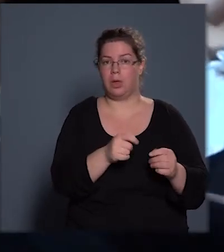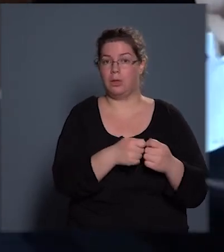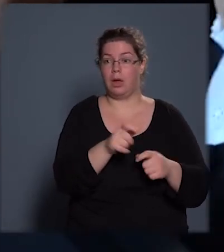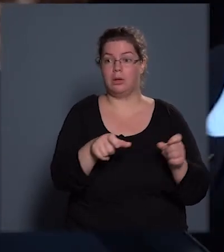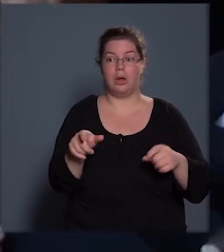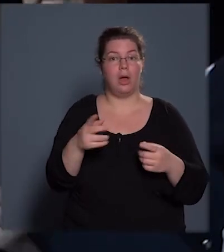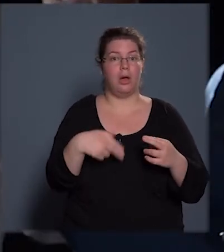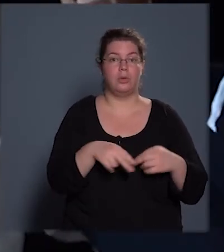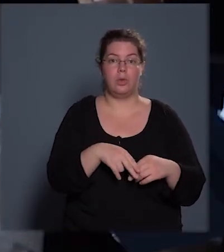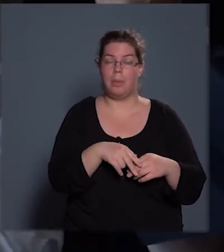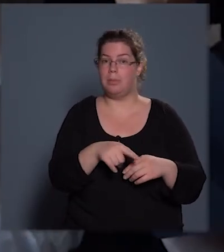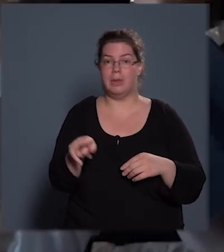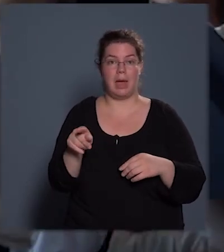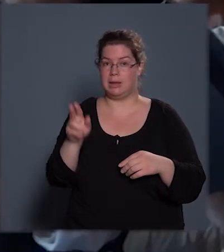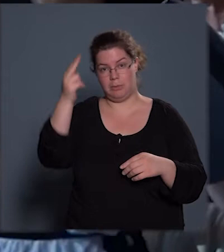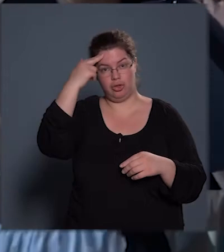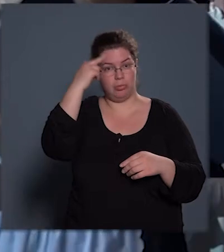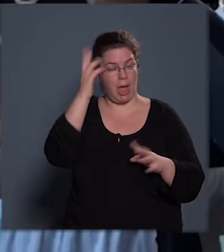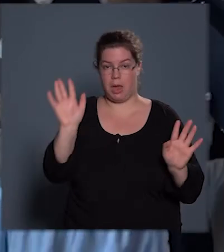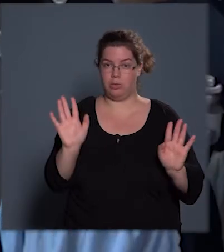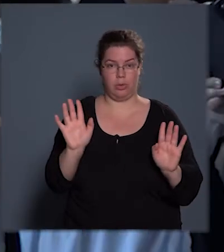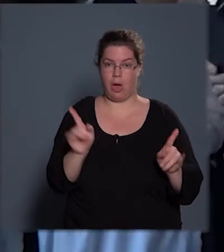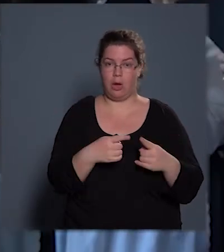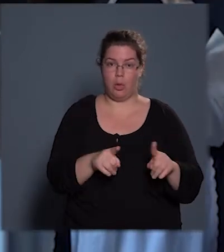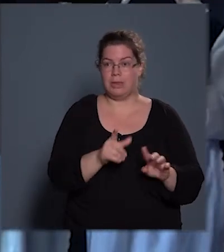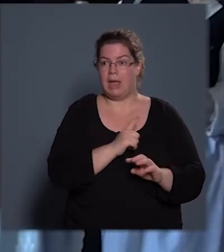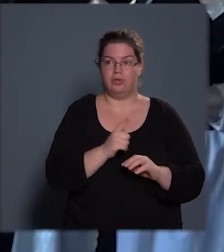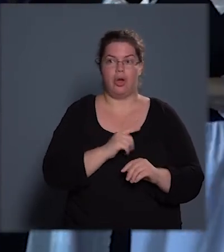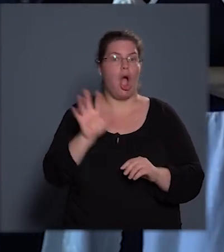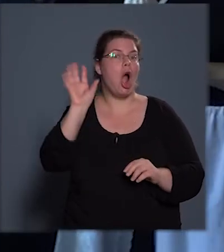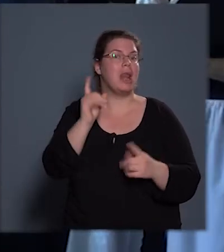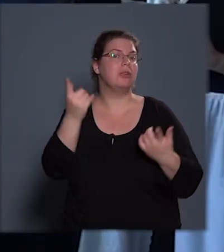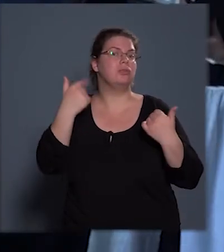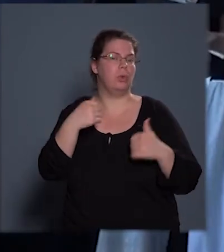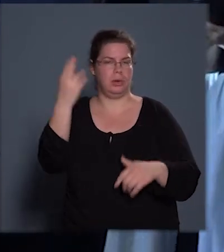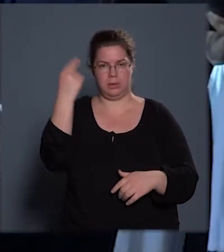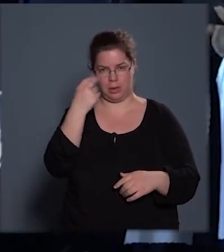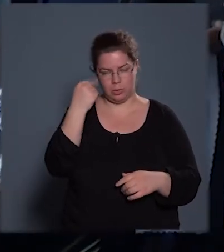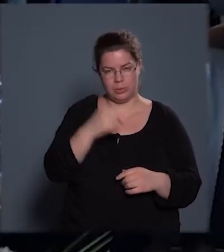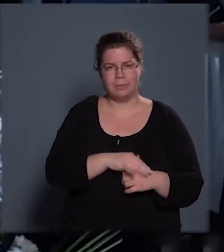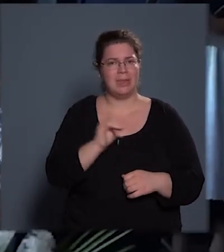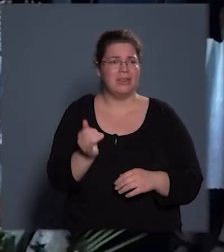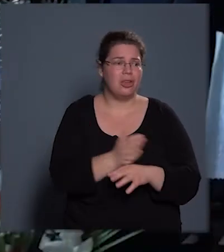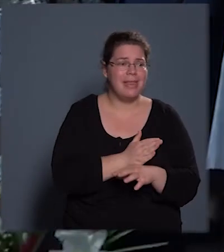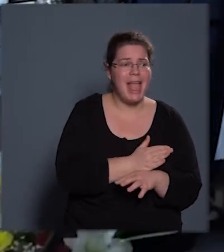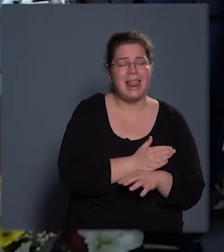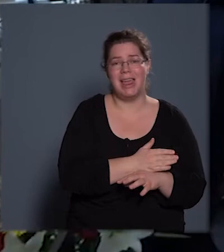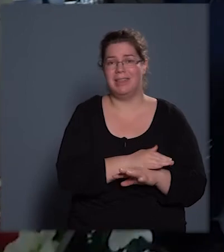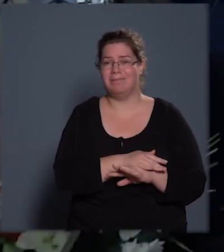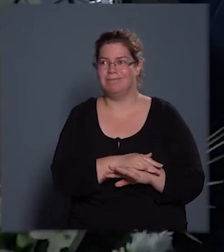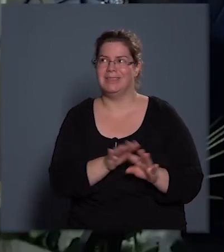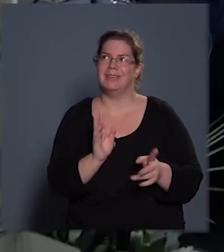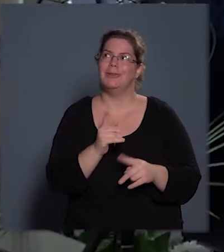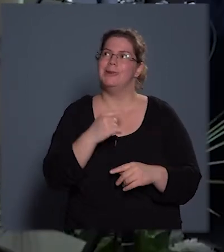ismerjük a kottát, csak hallásból tanulunk. És hát ugye az elején ezt mind, hogy